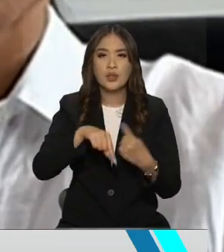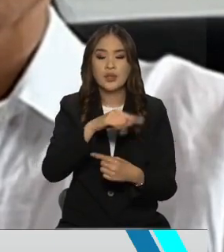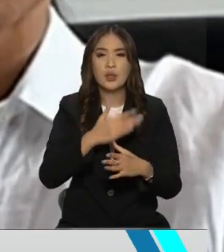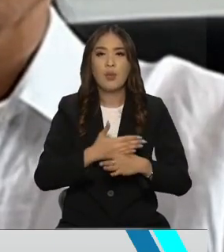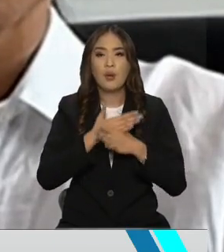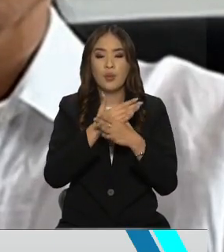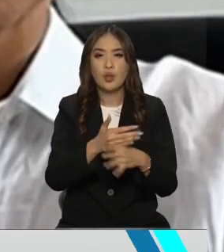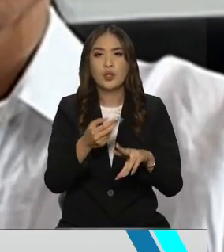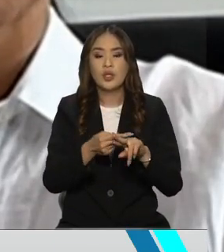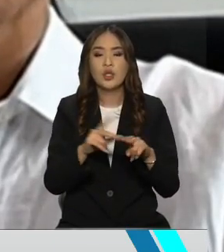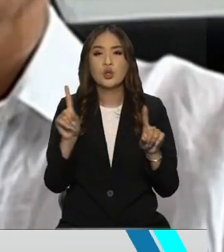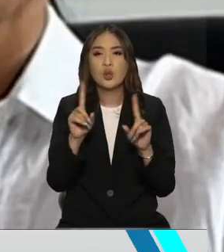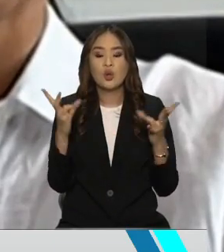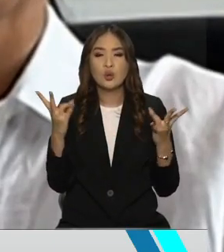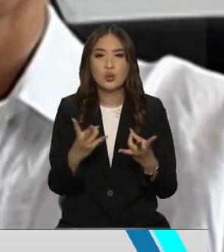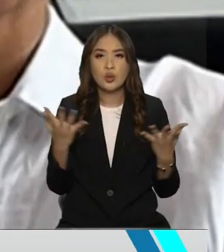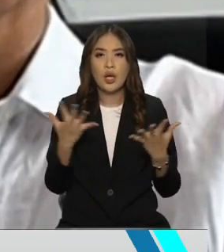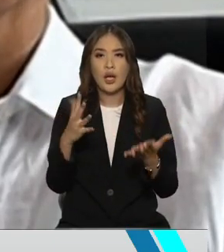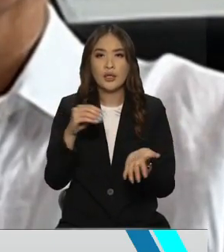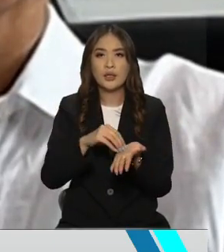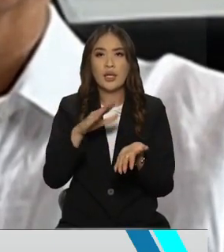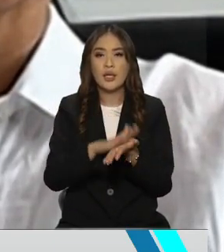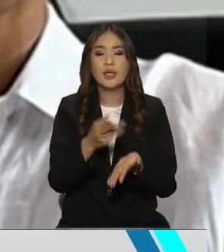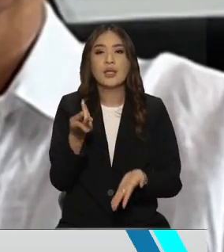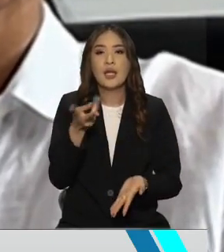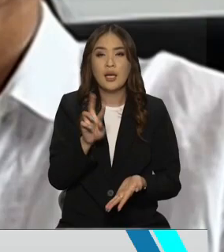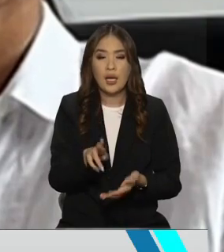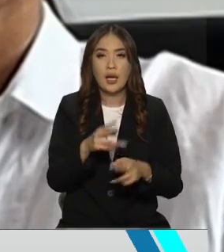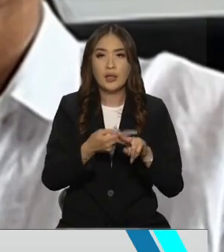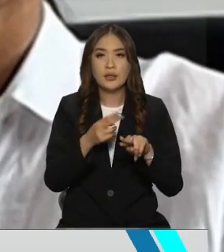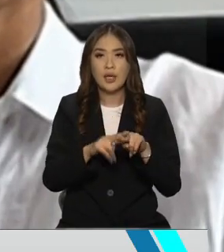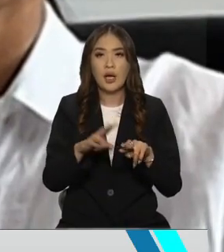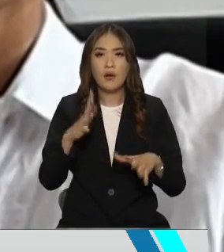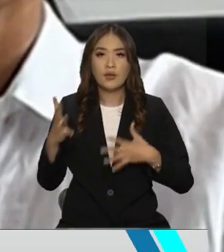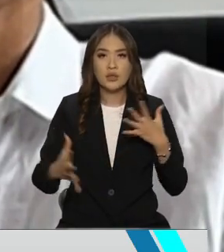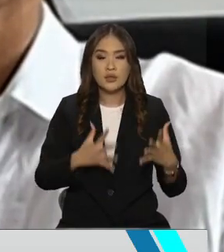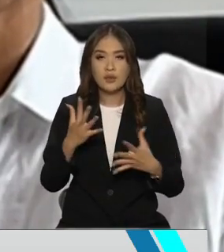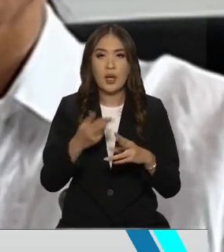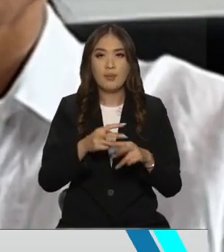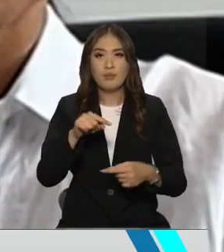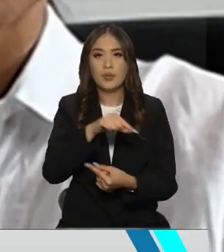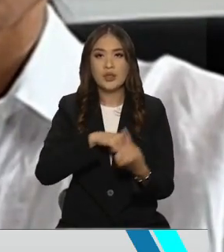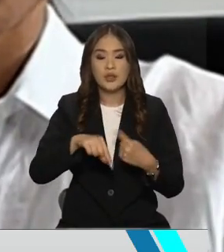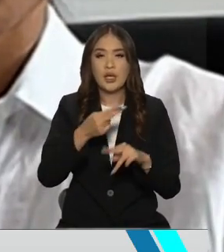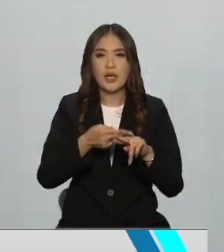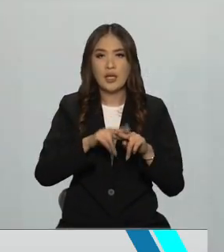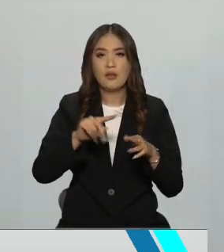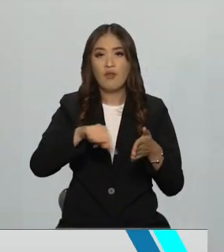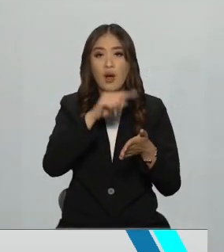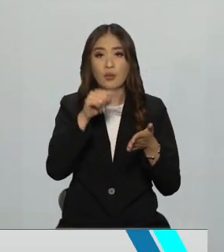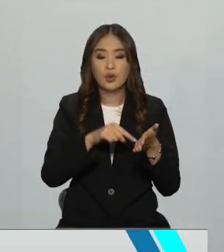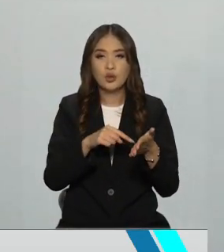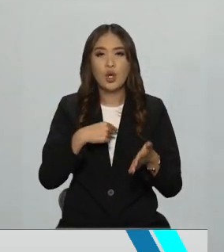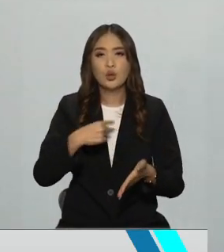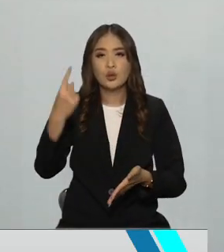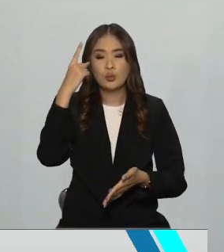думаете, что необходимо сделать или какие условия создать для как раз-таки этого активного вовлечения бизнеса в этот вопрос? Я думаю,